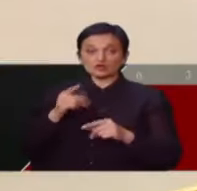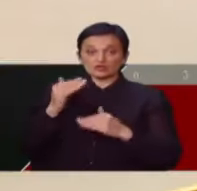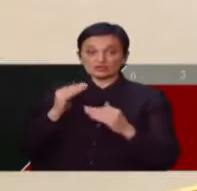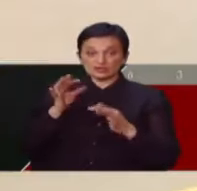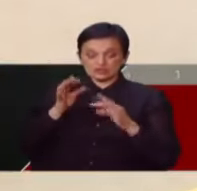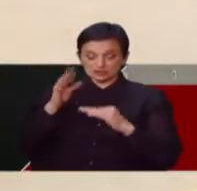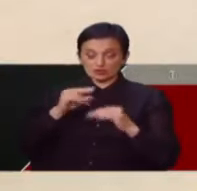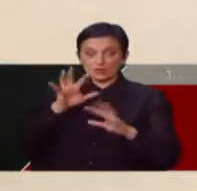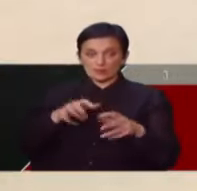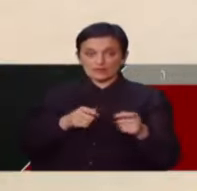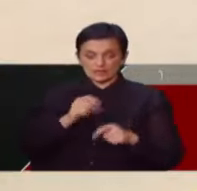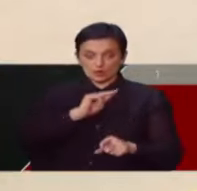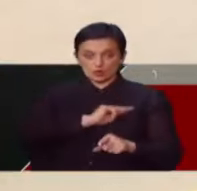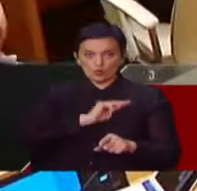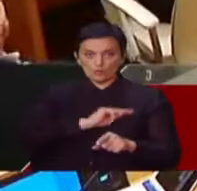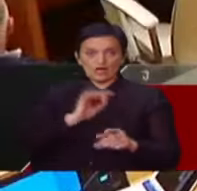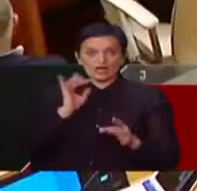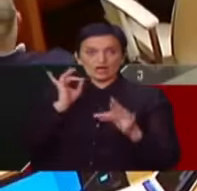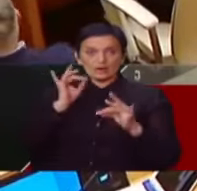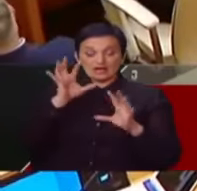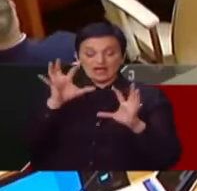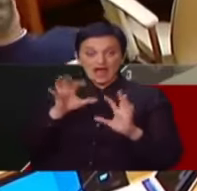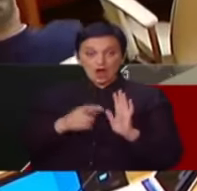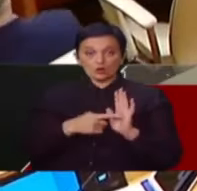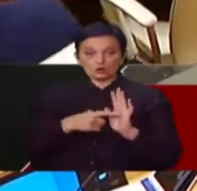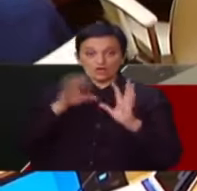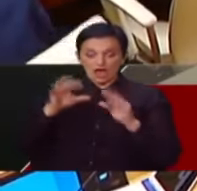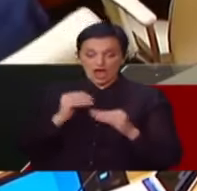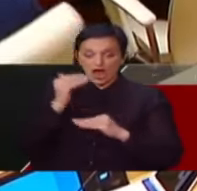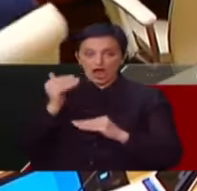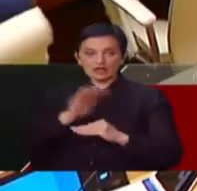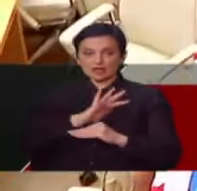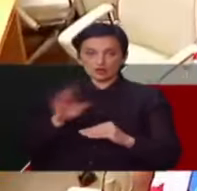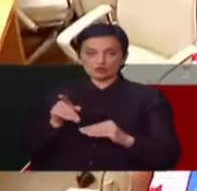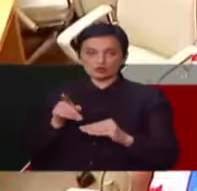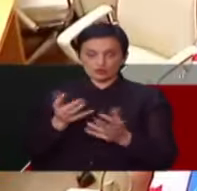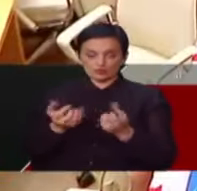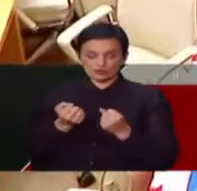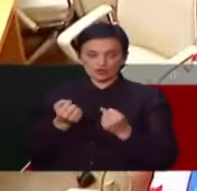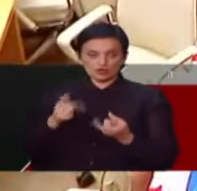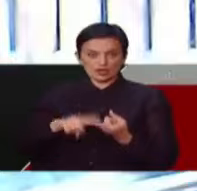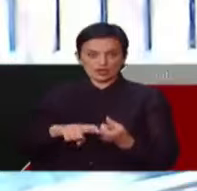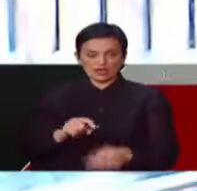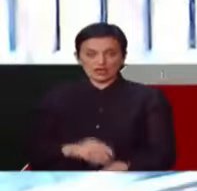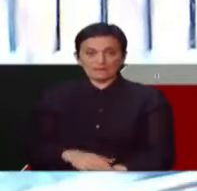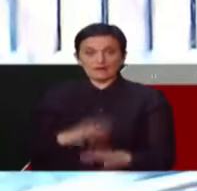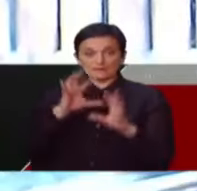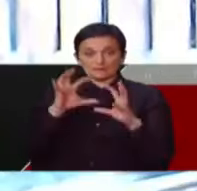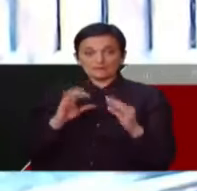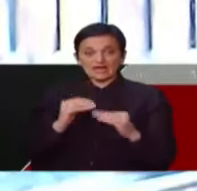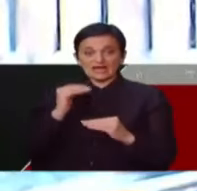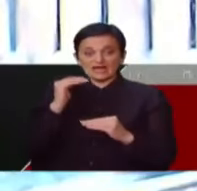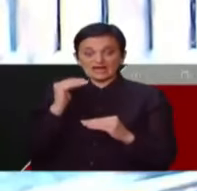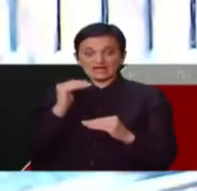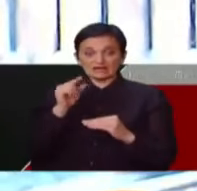სარჩელზე პრეზიდენტის მუშაობს, რომელიც ხმაურიანი კანონის არაკონსტიტუციურად ცნობას შეეხება. კანონი,